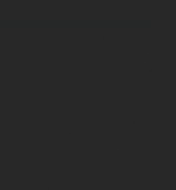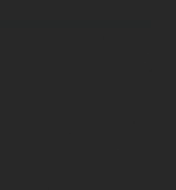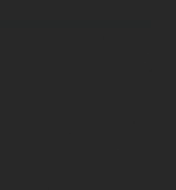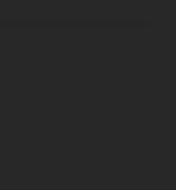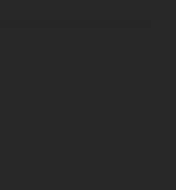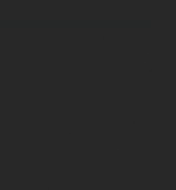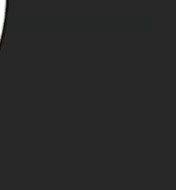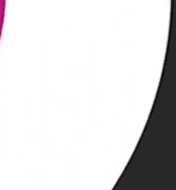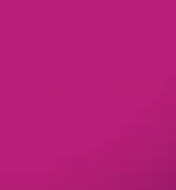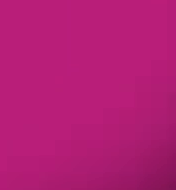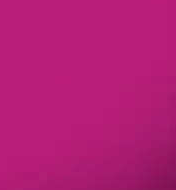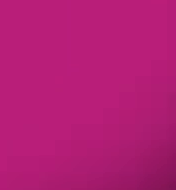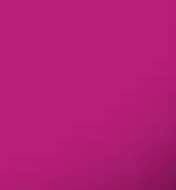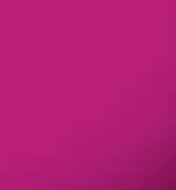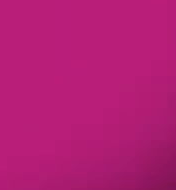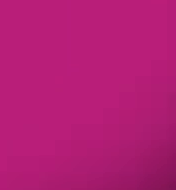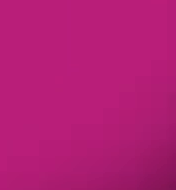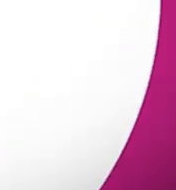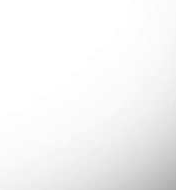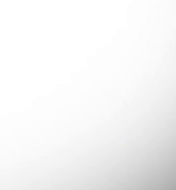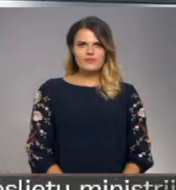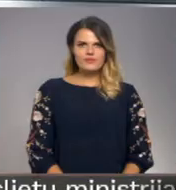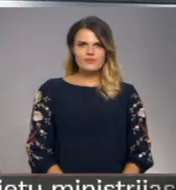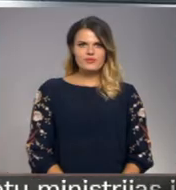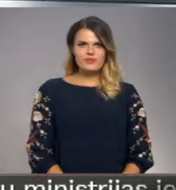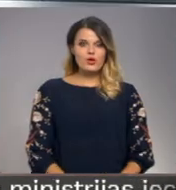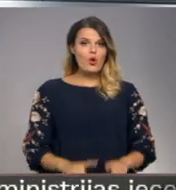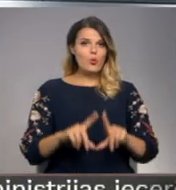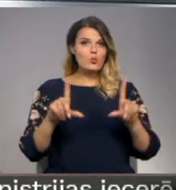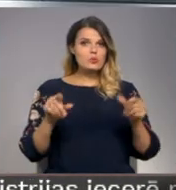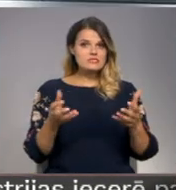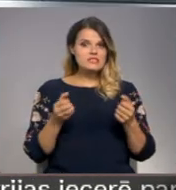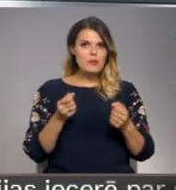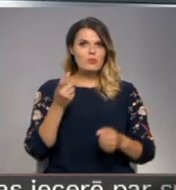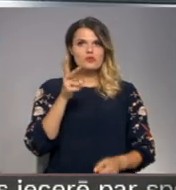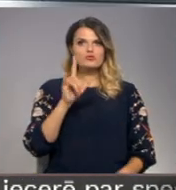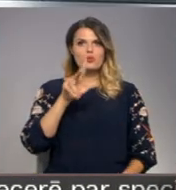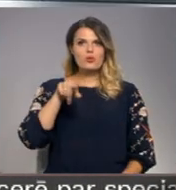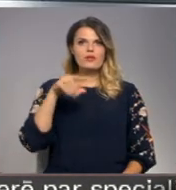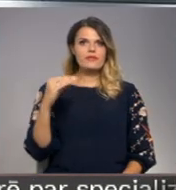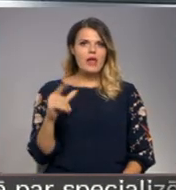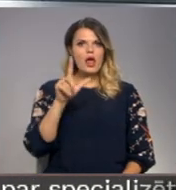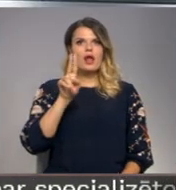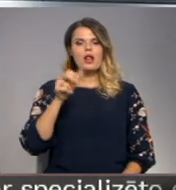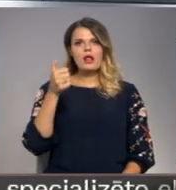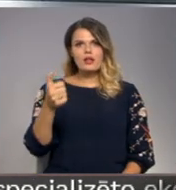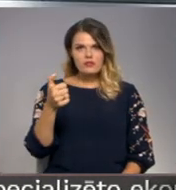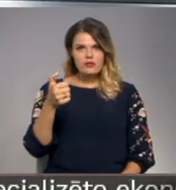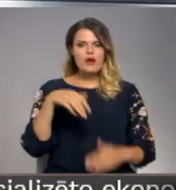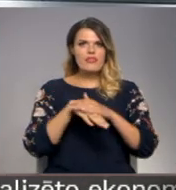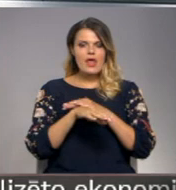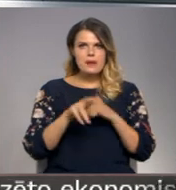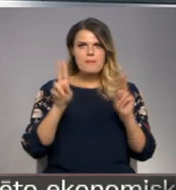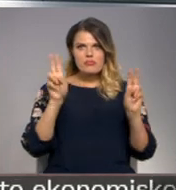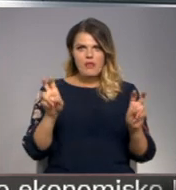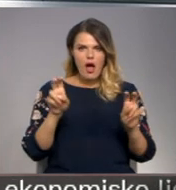Re, viss ēters ir te! Uzņēmums Skulte LNG termināls Skultes ostā iecerējis